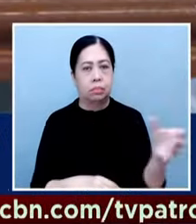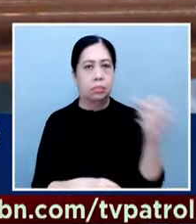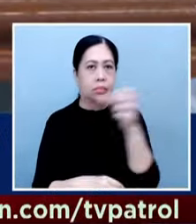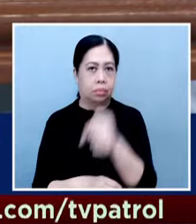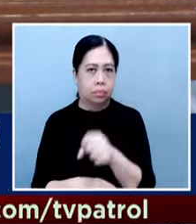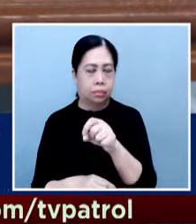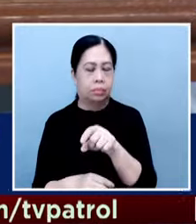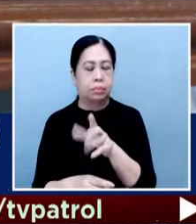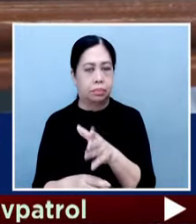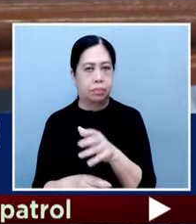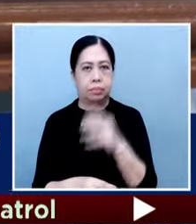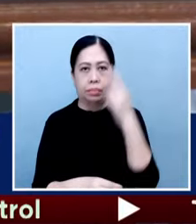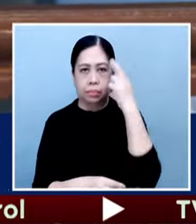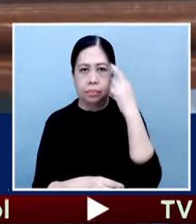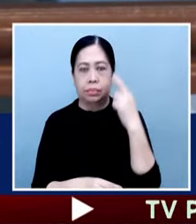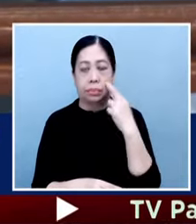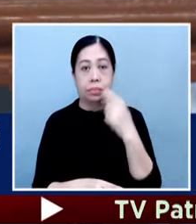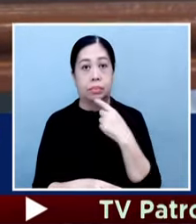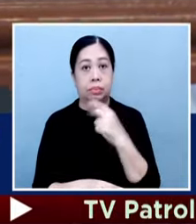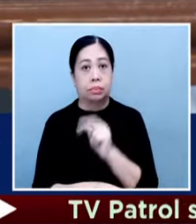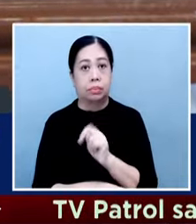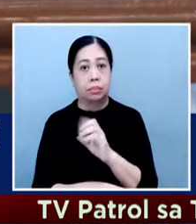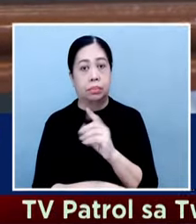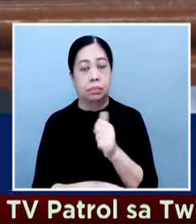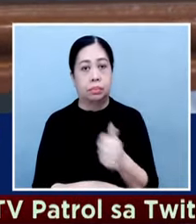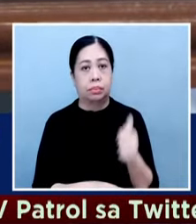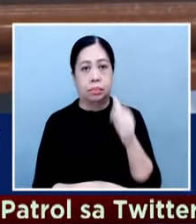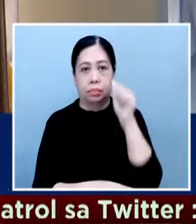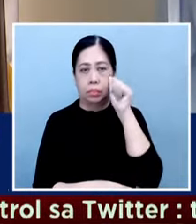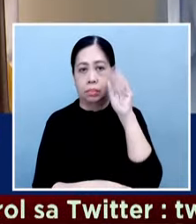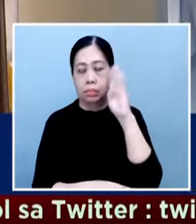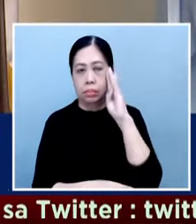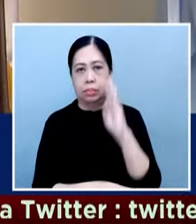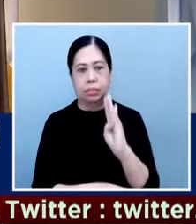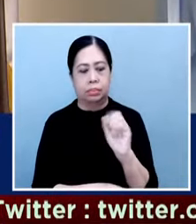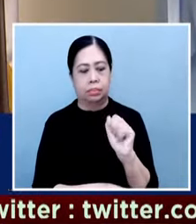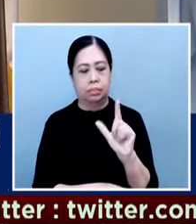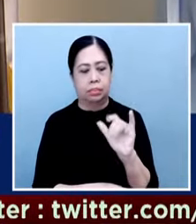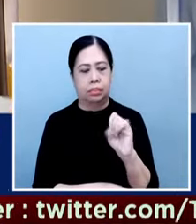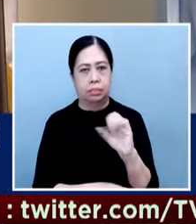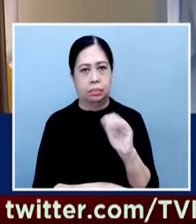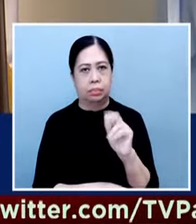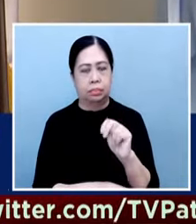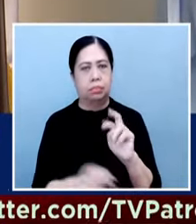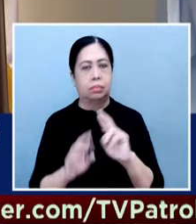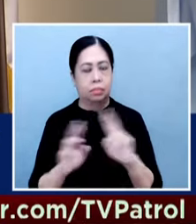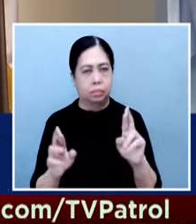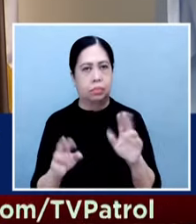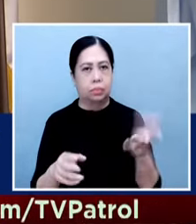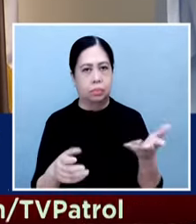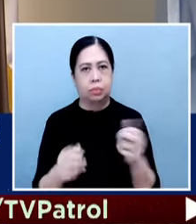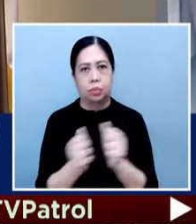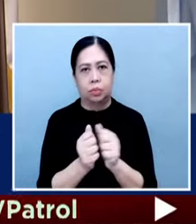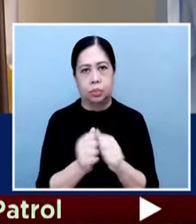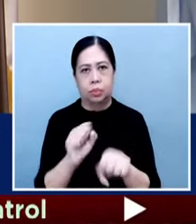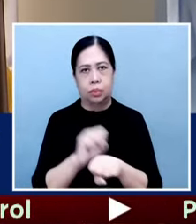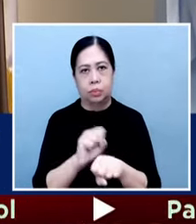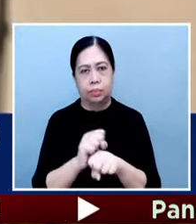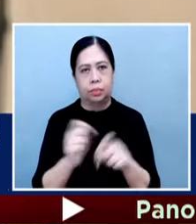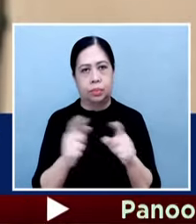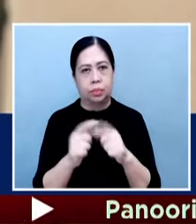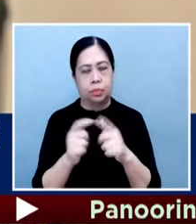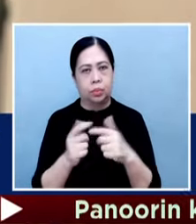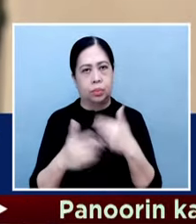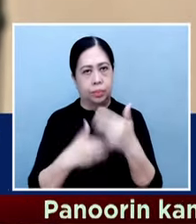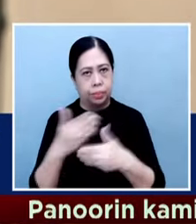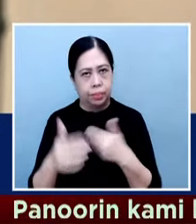pagkakapili kay Recto. Ayon kay NEDA Secretary Arsenio Balisakan, handa na sila makatrabaho si Recto para